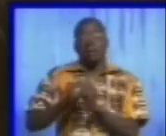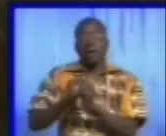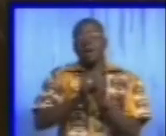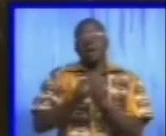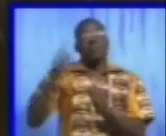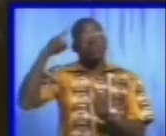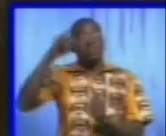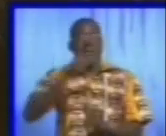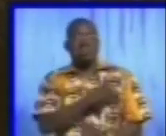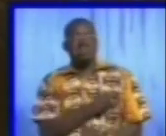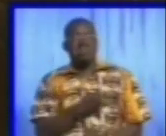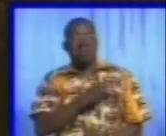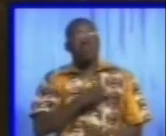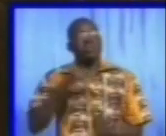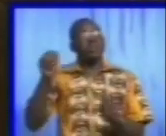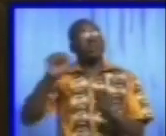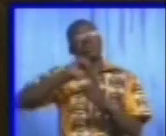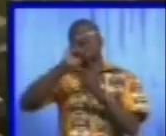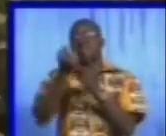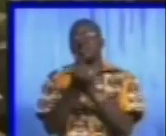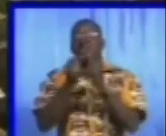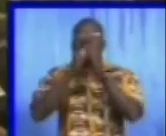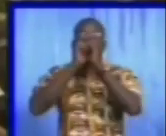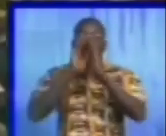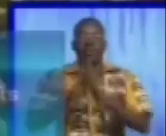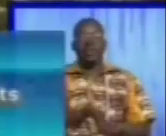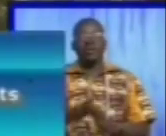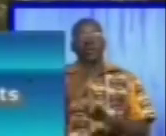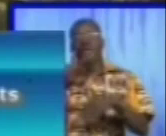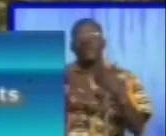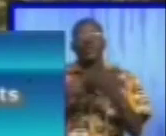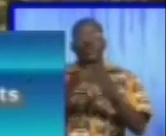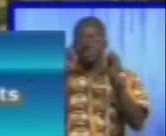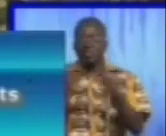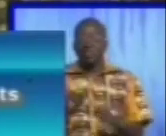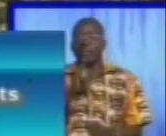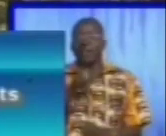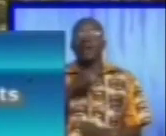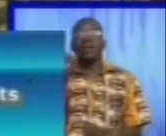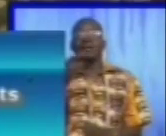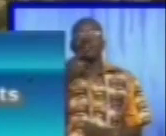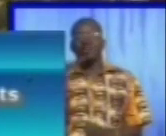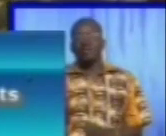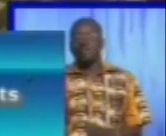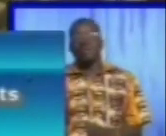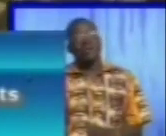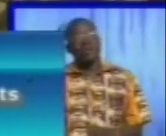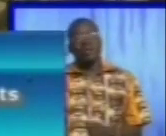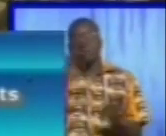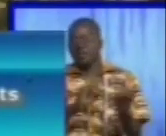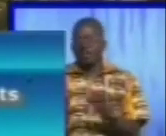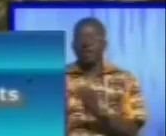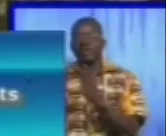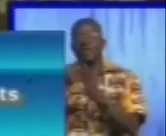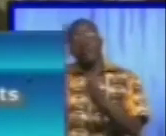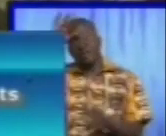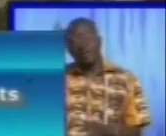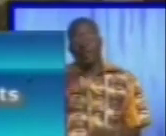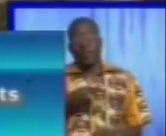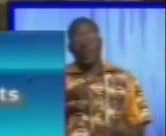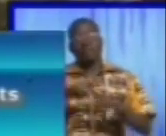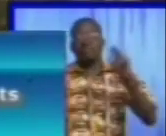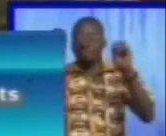valeurs morales pour une société de paix. Tout ne peut pas être rose puisque toute organisation humaine ne